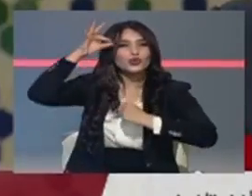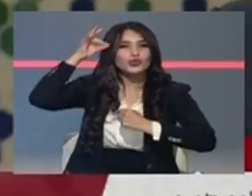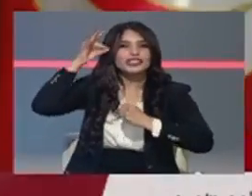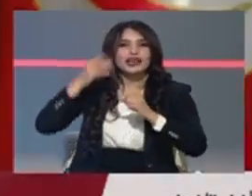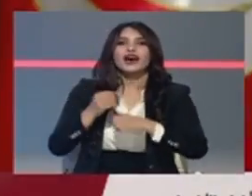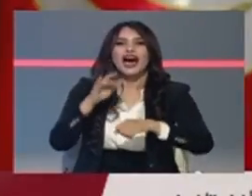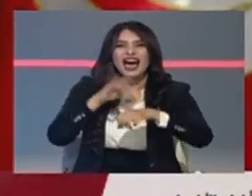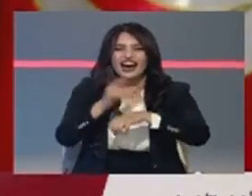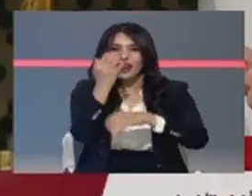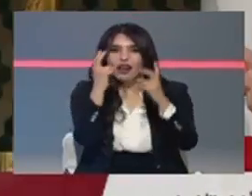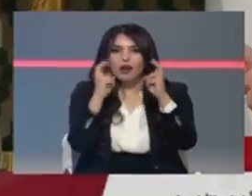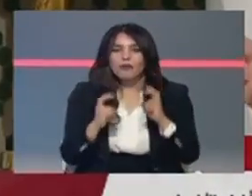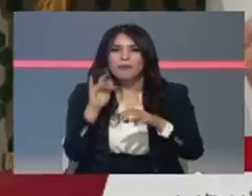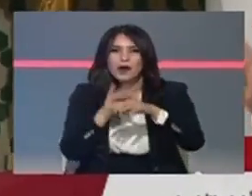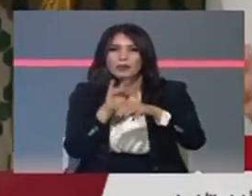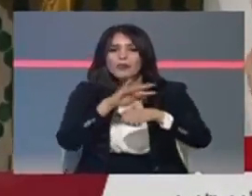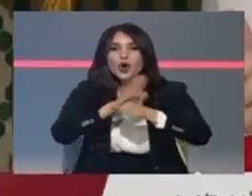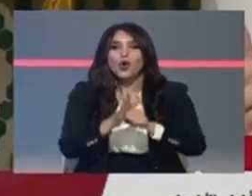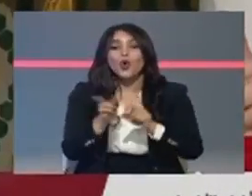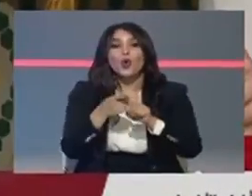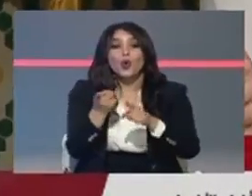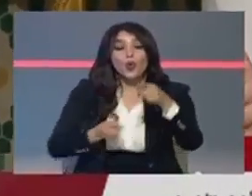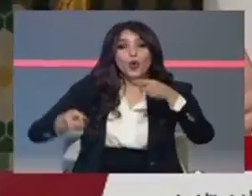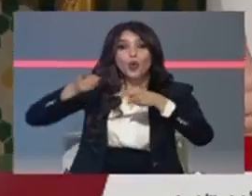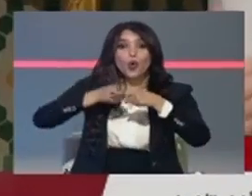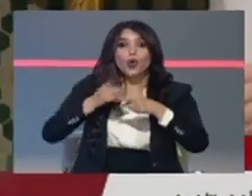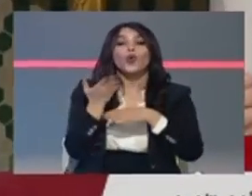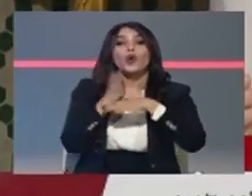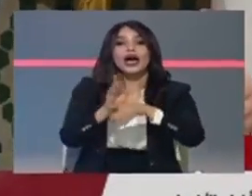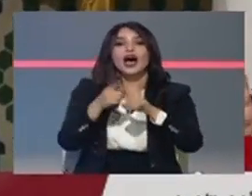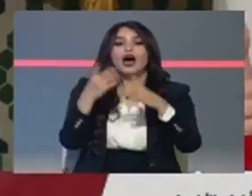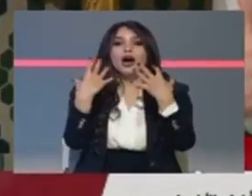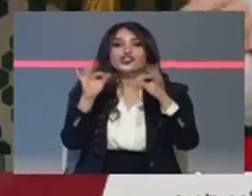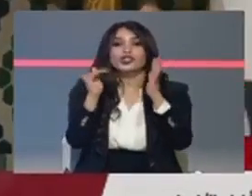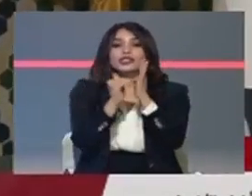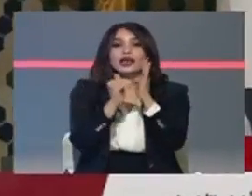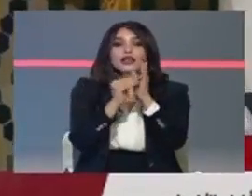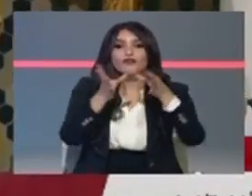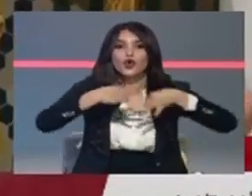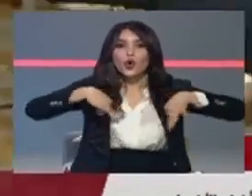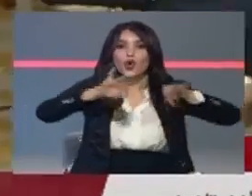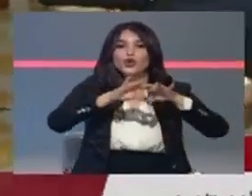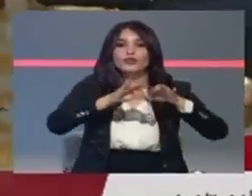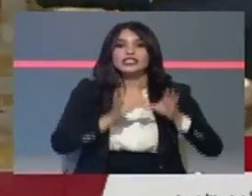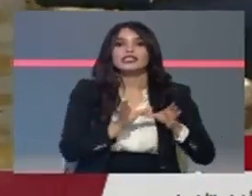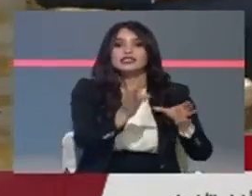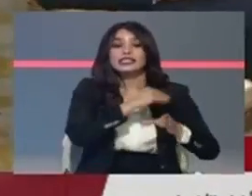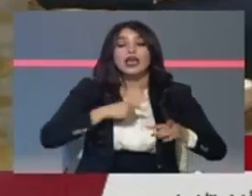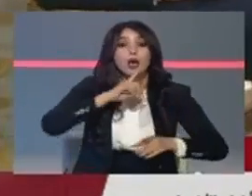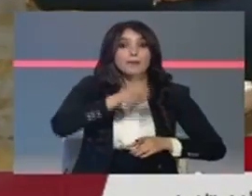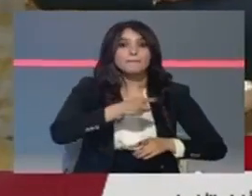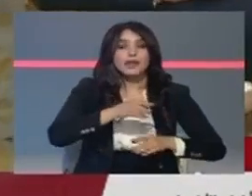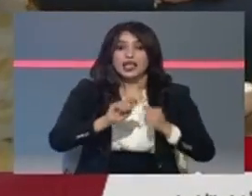الأضرار، مؤكدا في سياق آخر أنه تم تخصيص حوالي 10,000 غرفة للحجر الصحي الإجباري